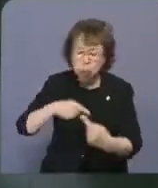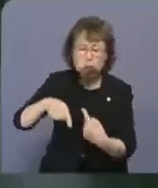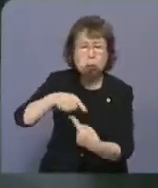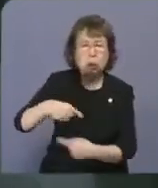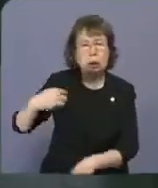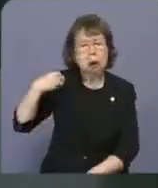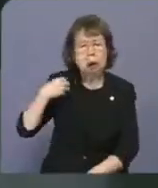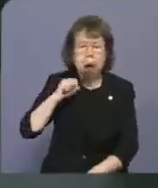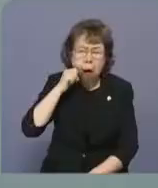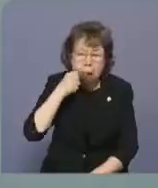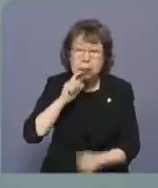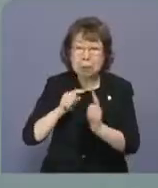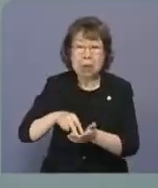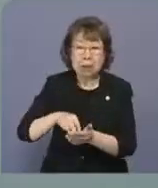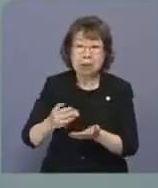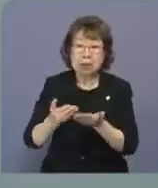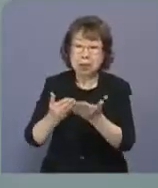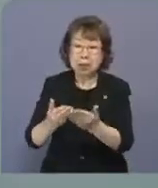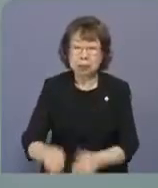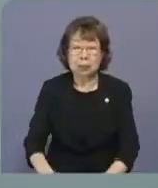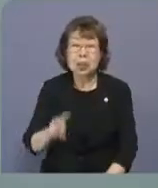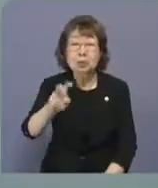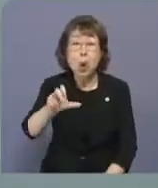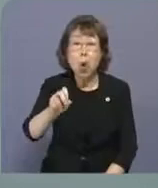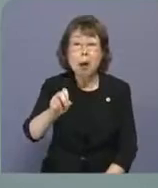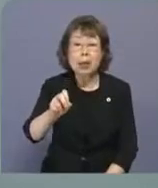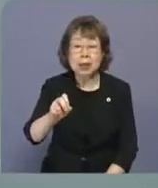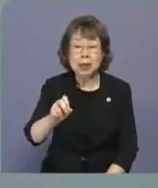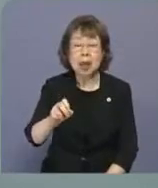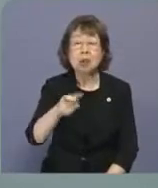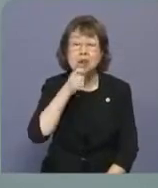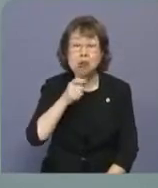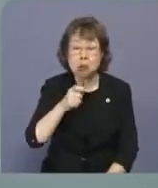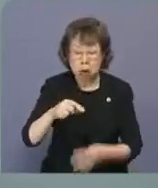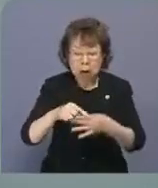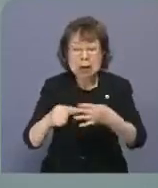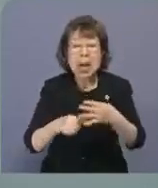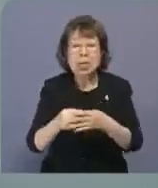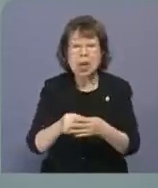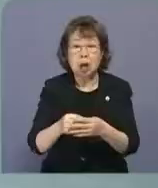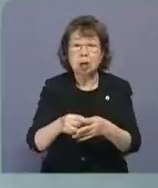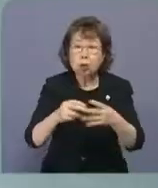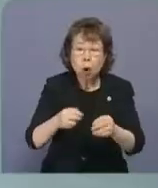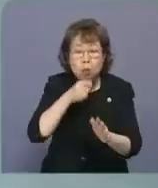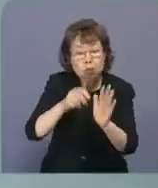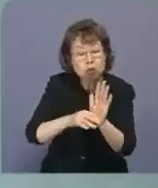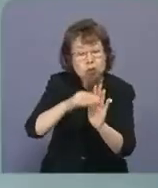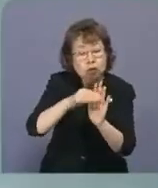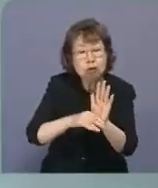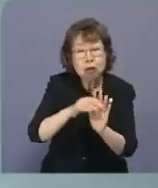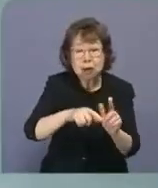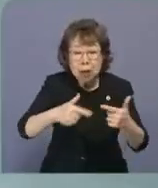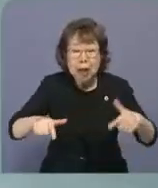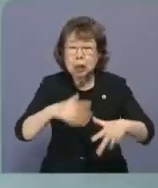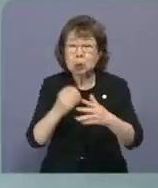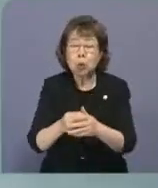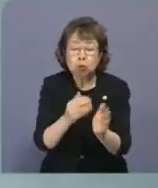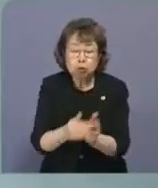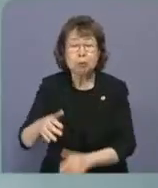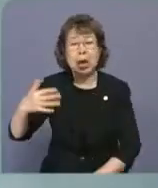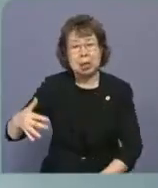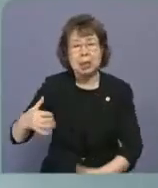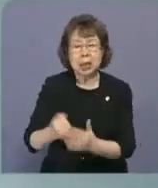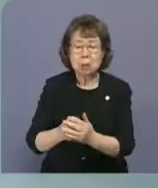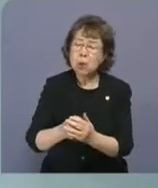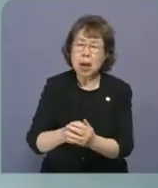책임지기는 어렵다는 입장입니다. 예. 25만 톤을 운영하는 데 필요한 계절적 요인이나 조수에 따른 운영 지침을 아직 마련하지 못한 채로